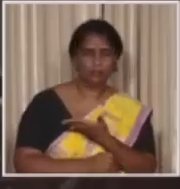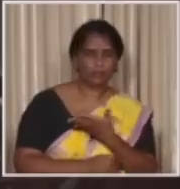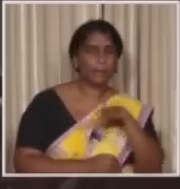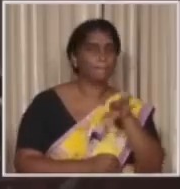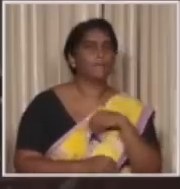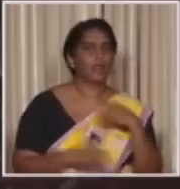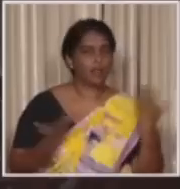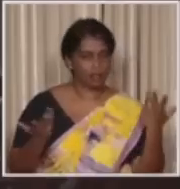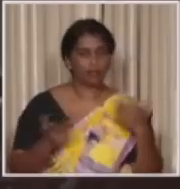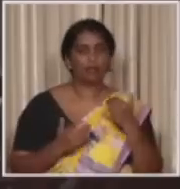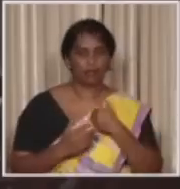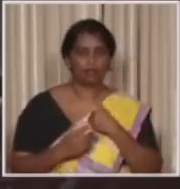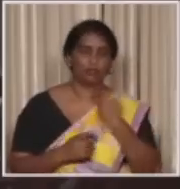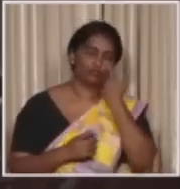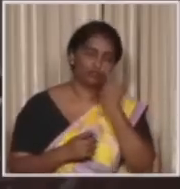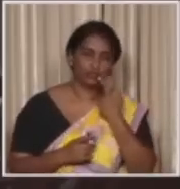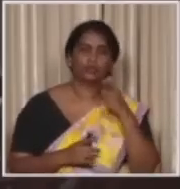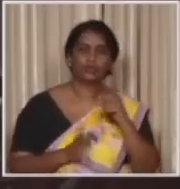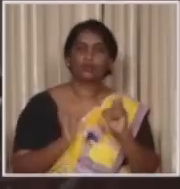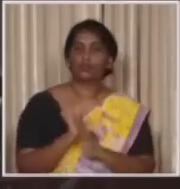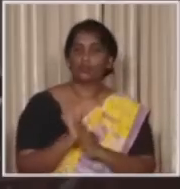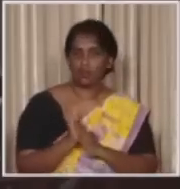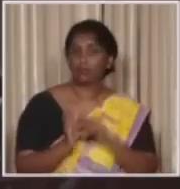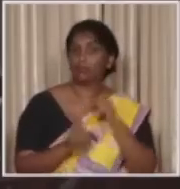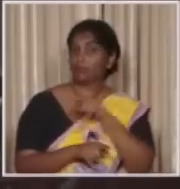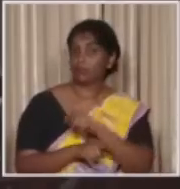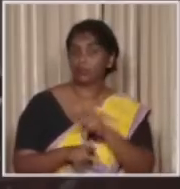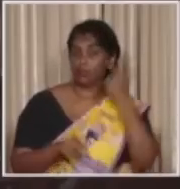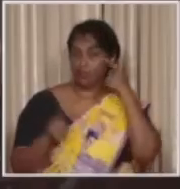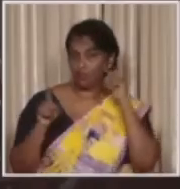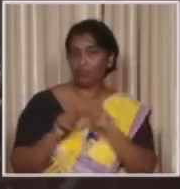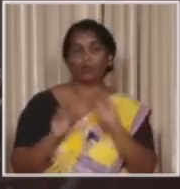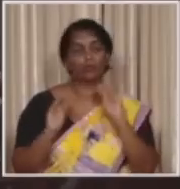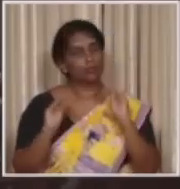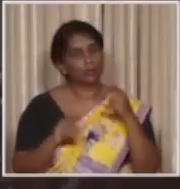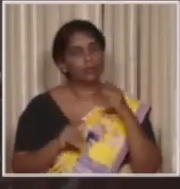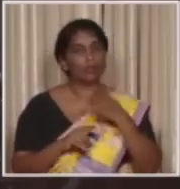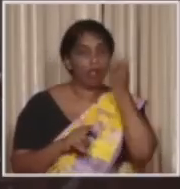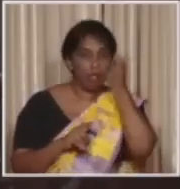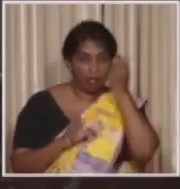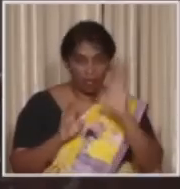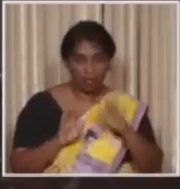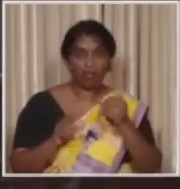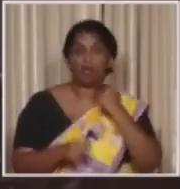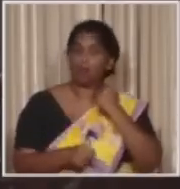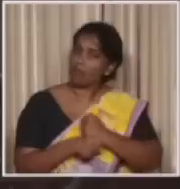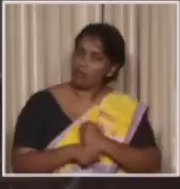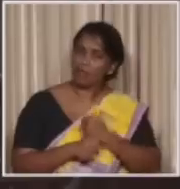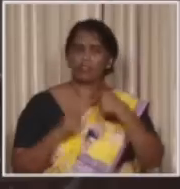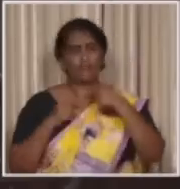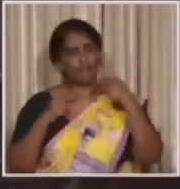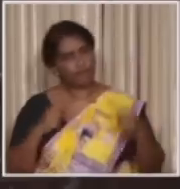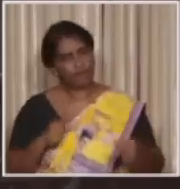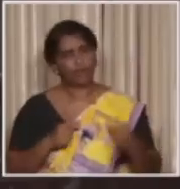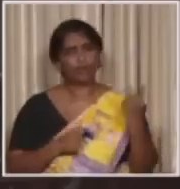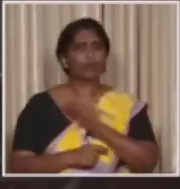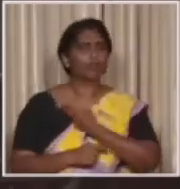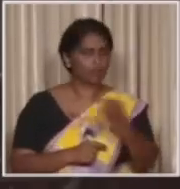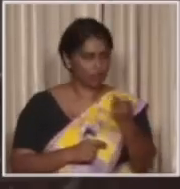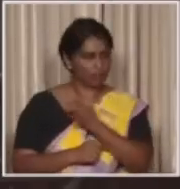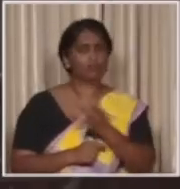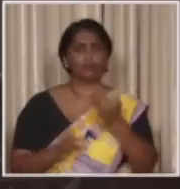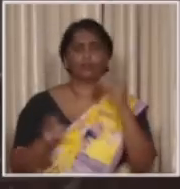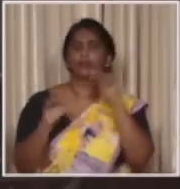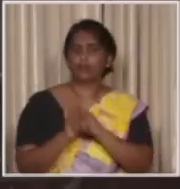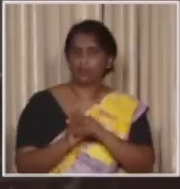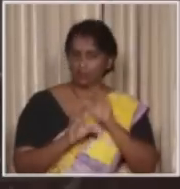නැහැ. එනිසා මම කනගාටු වෙනවා මේ කොමිටු වලට මේ මේවා සම්බන්ධව යම්කිසි අදහසක් තියෙන අය ආණ්ඩු පක්ෂෙනුත් විපක්ෂෙනුත් දෙපැත්තෙන්ම